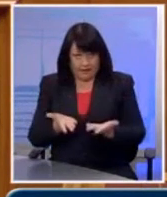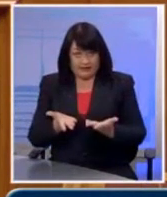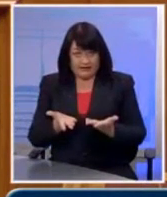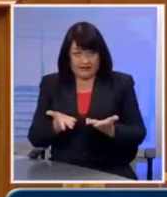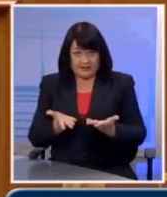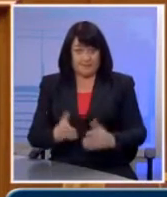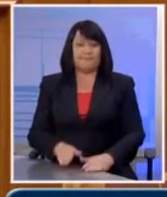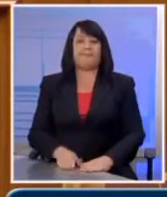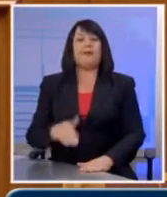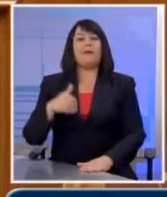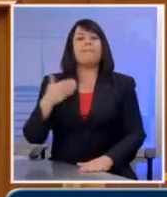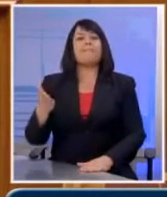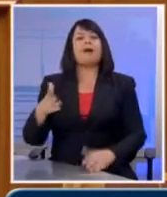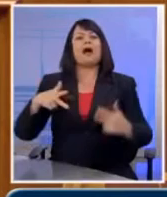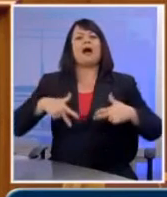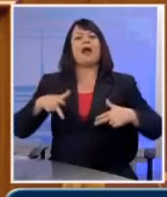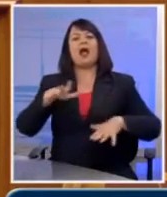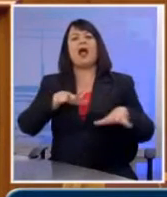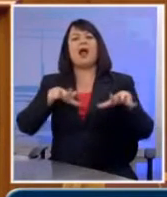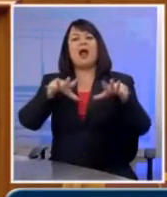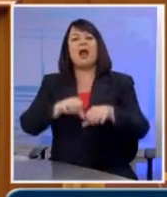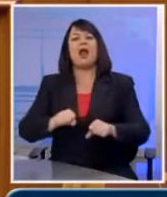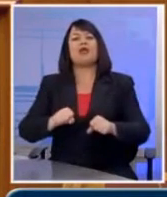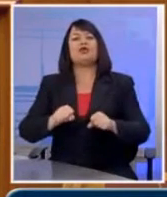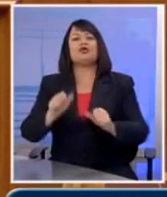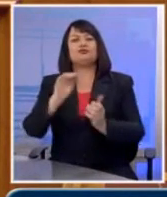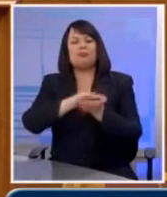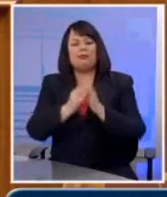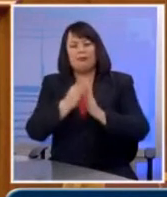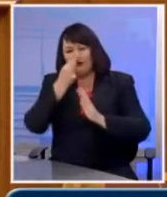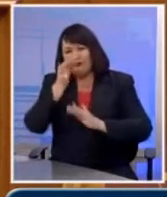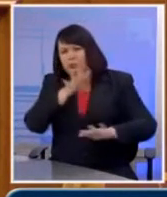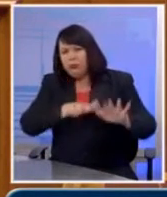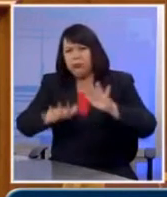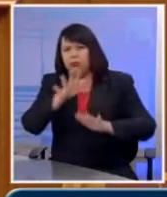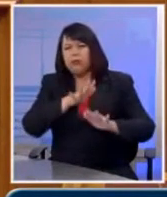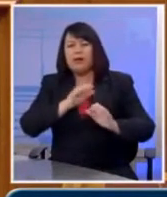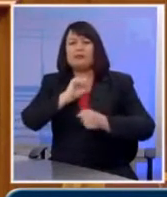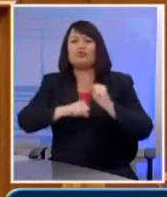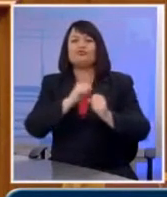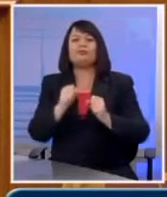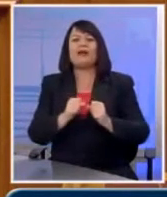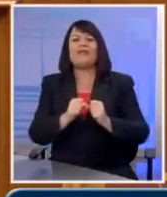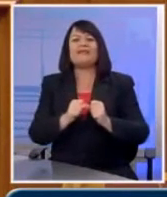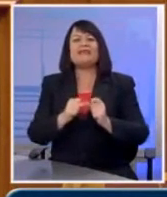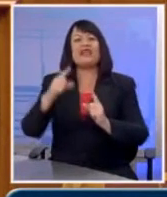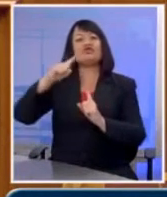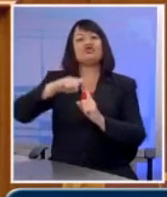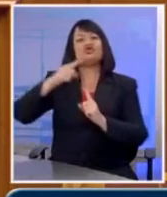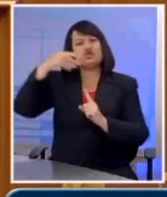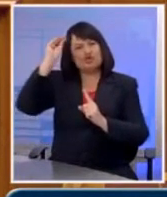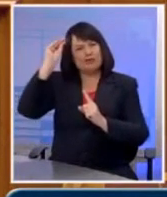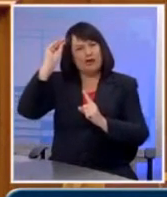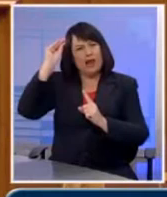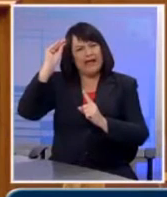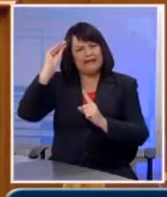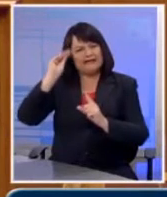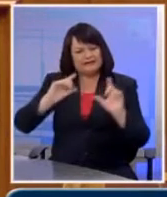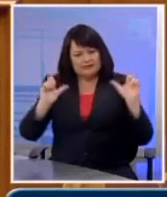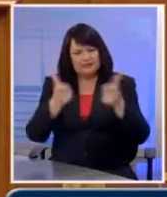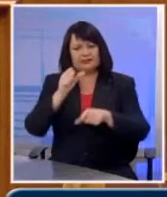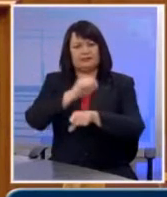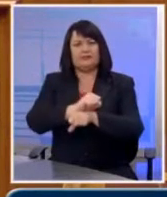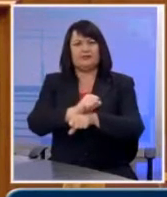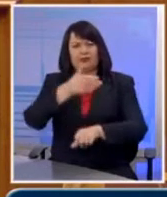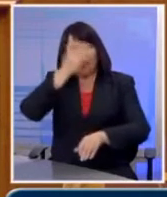Το παρακράτος της διαπλοκής δεν είναι αυτό που προσπάθησε να φυλακίσει τον Δημήτρη Τσοβόλα, τον έντιμο